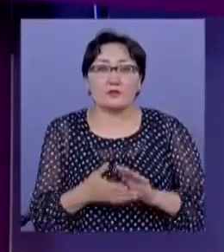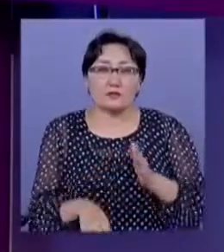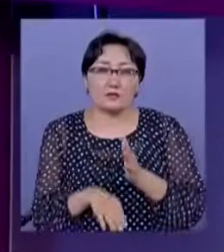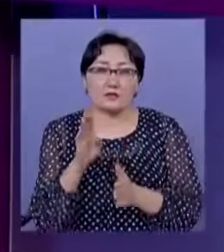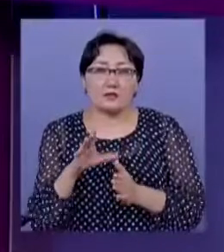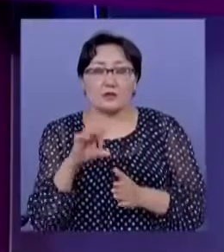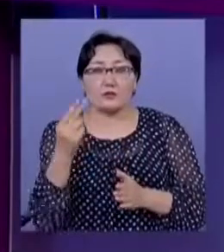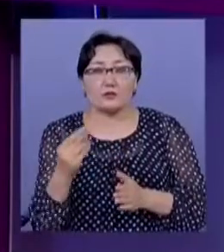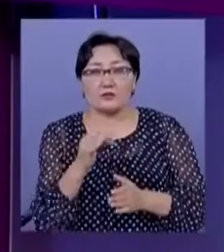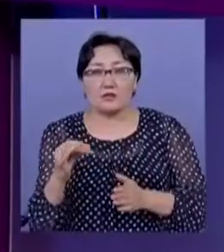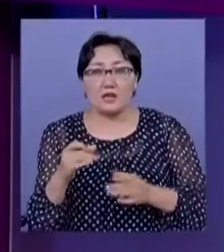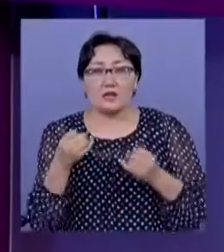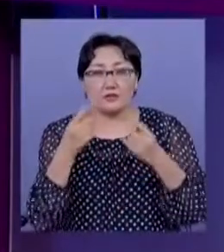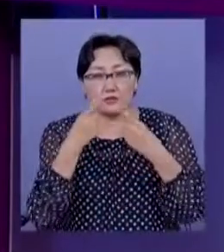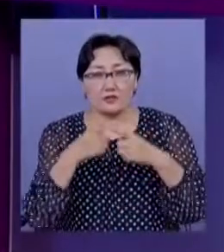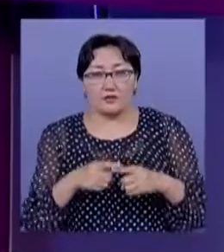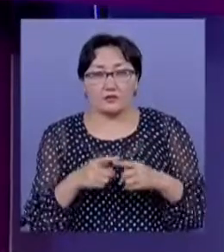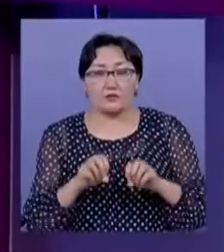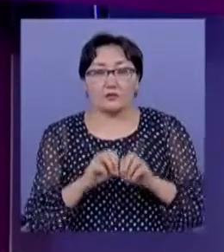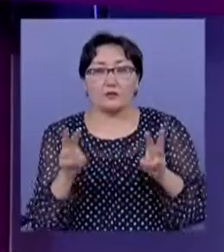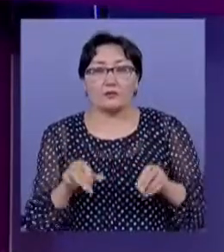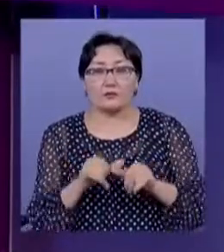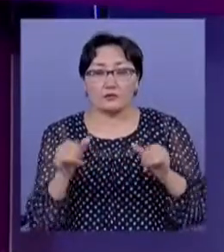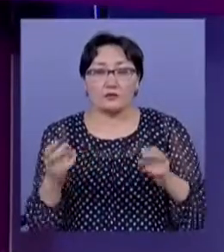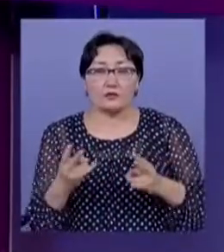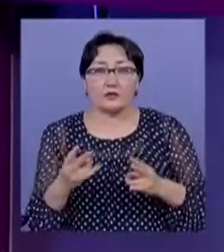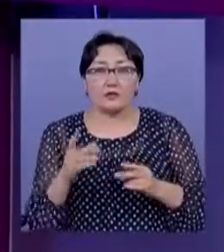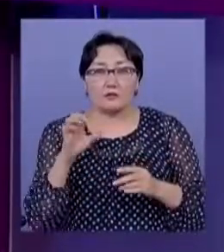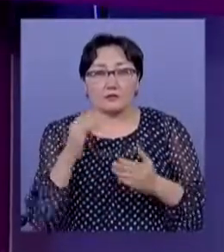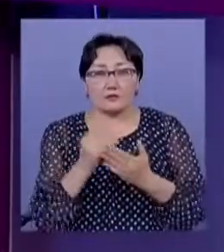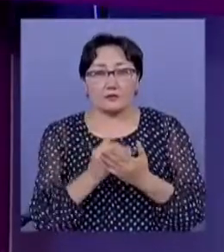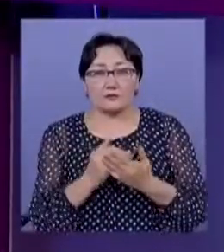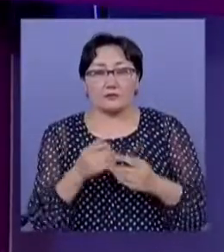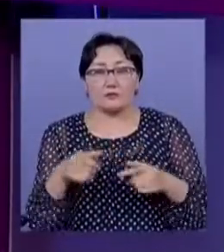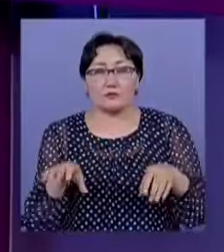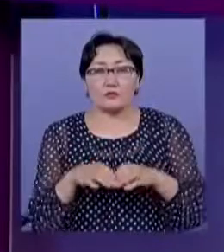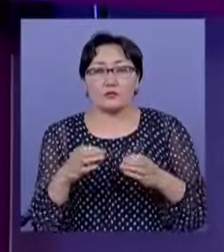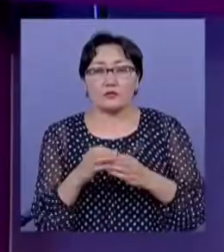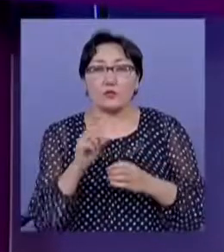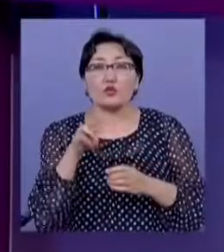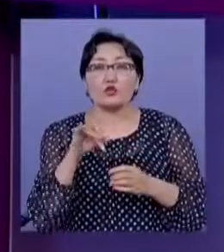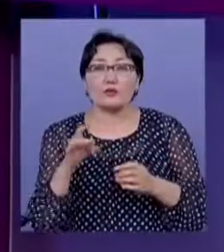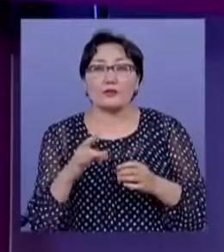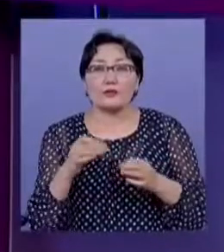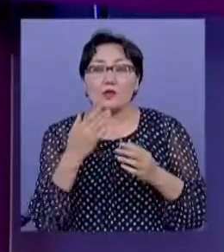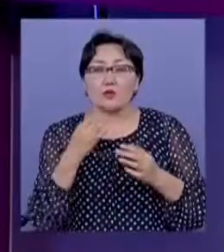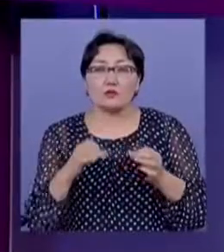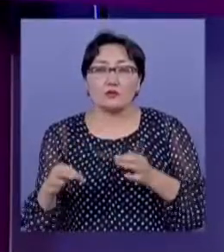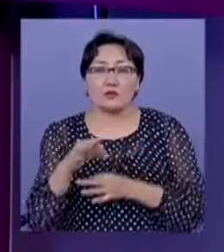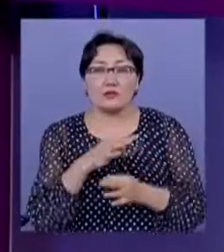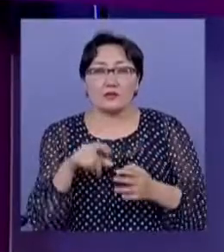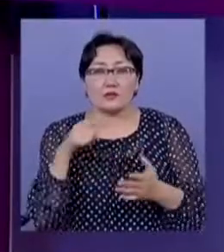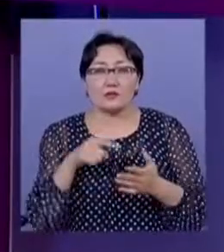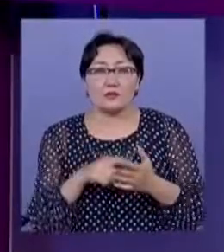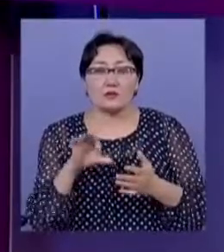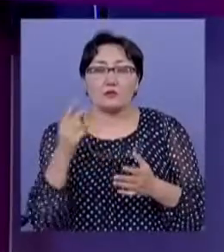арттыруда әлеуметтік және инженерлік инфрақұрылымды дамыту керек. Елбасының тапсырмасымен құрылған құтты мекен ұлттық жобасы арқылы